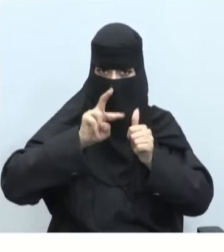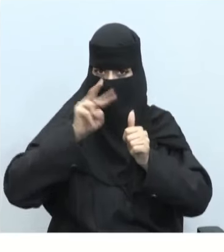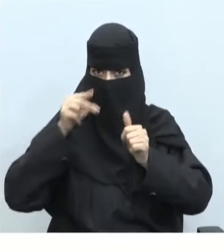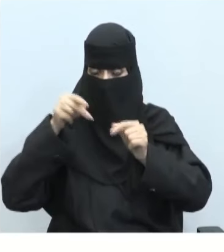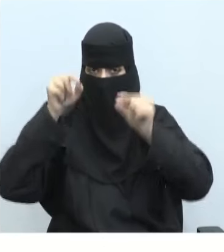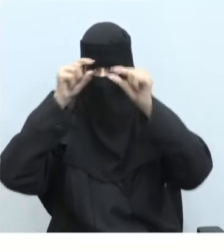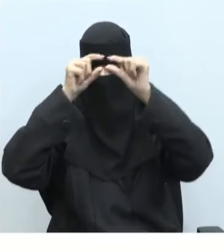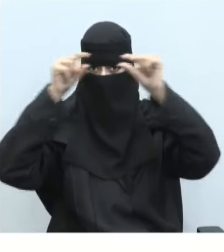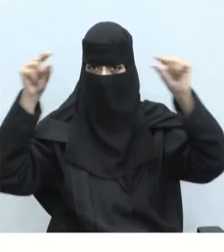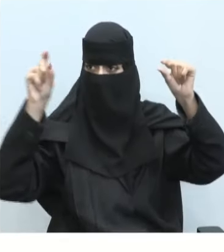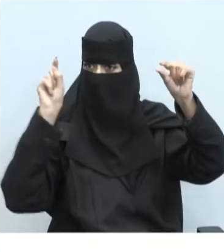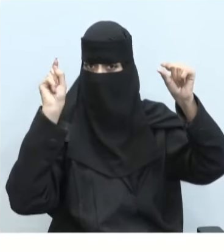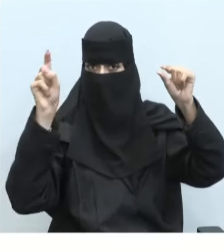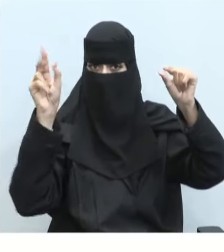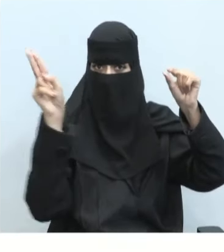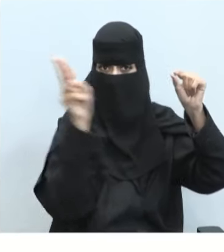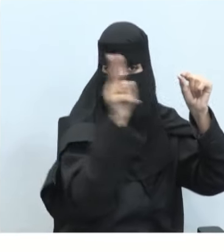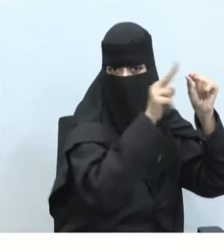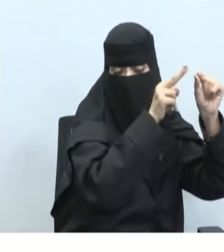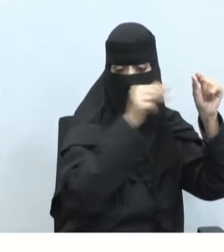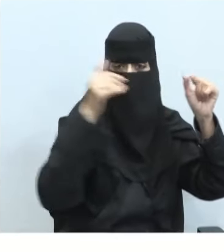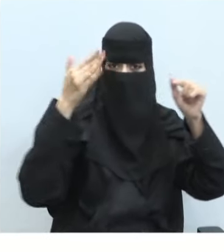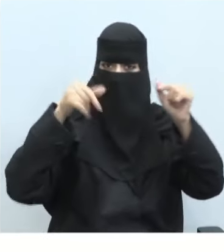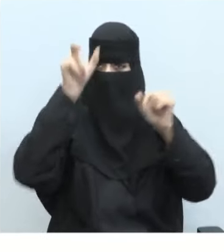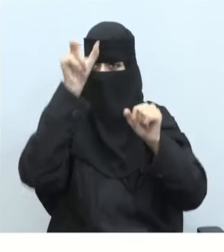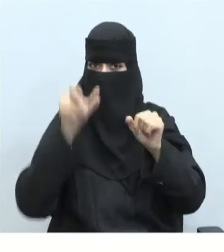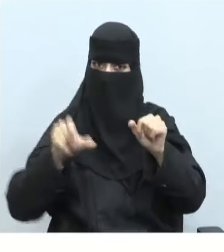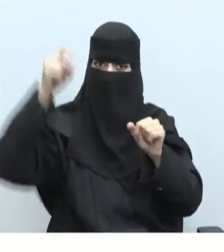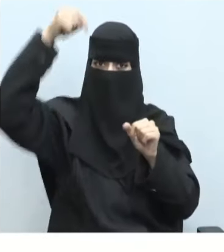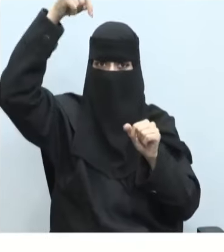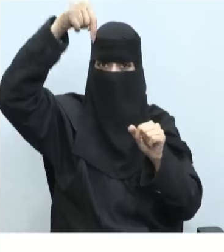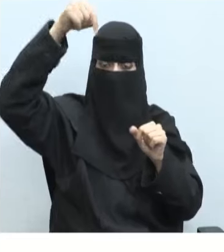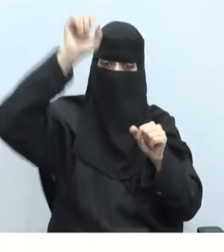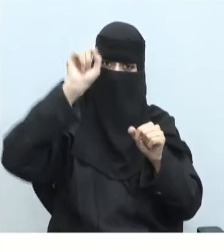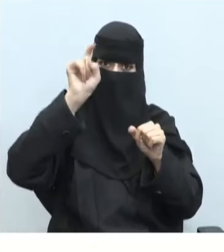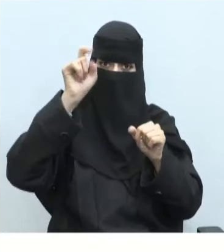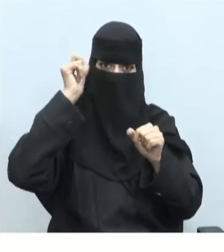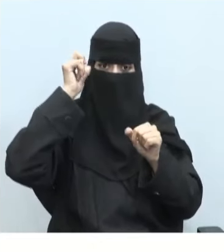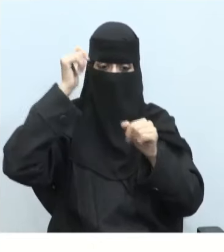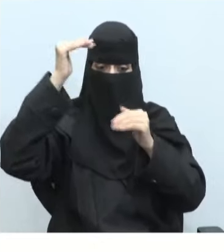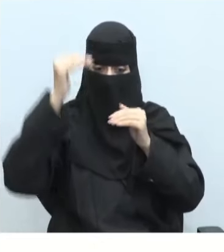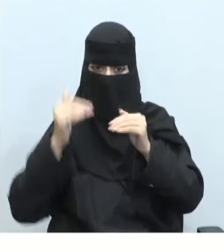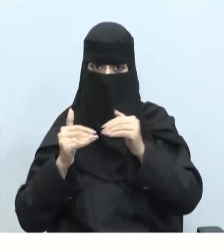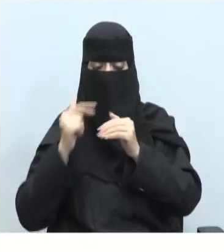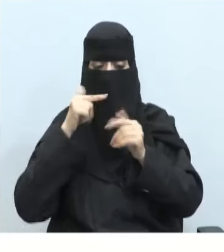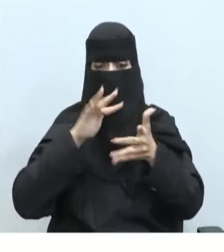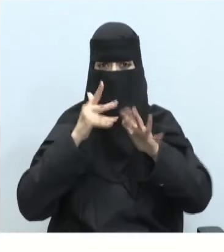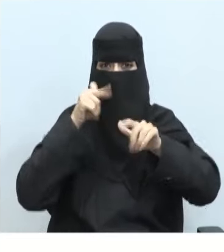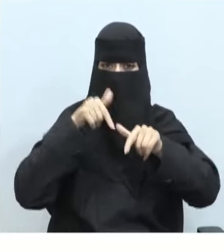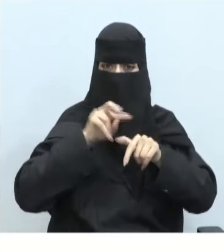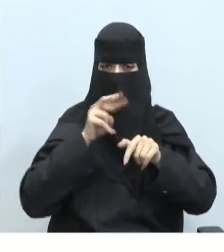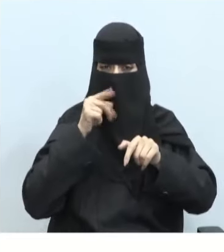في بدايه الصف لتحديده او بدايه العمود من الاعلى لتحديده او يمكنك